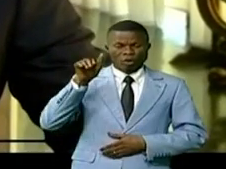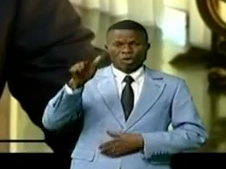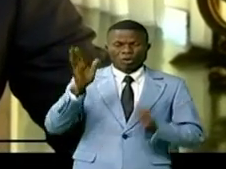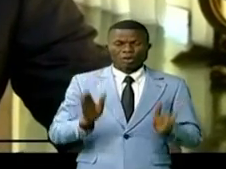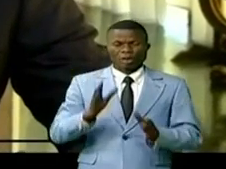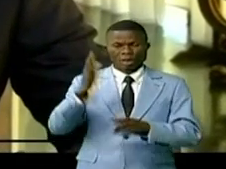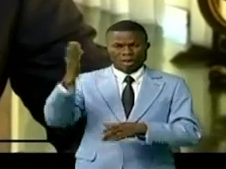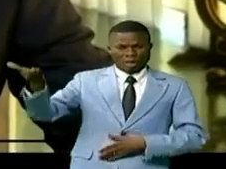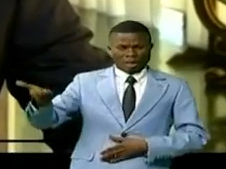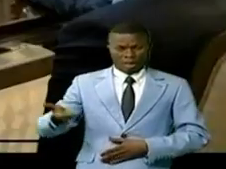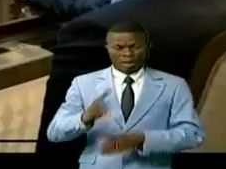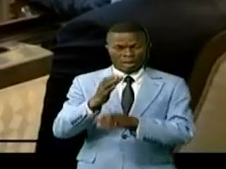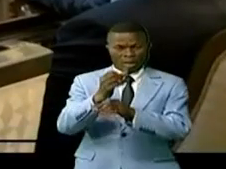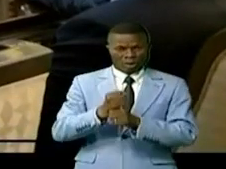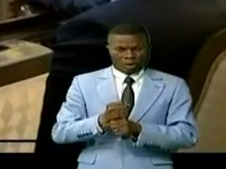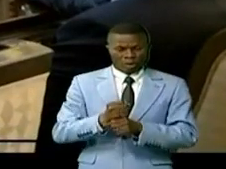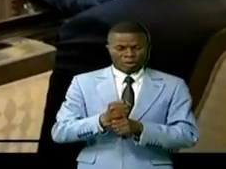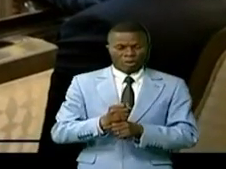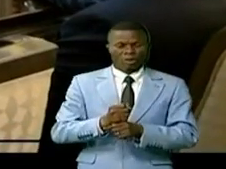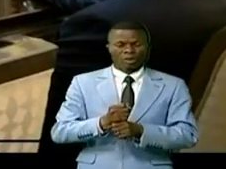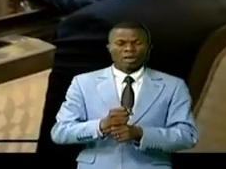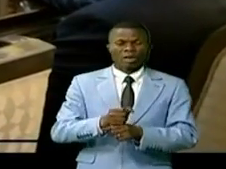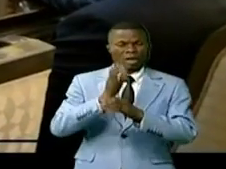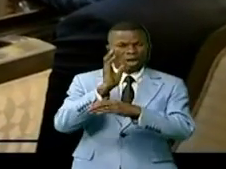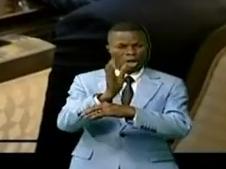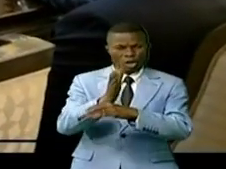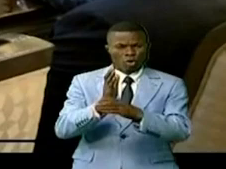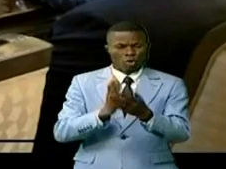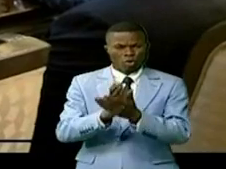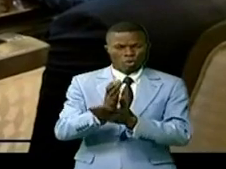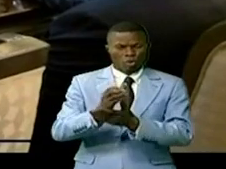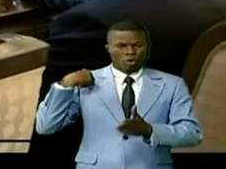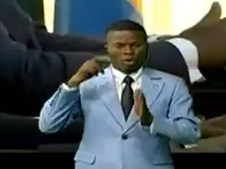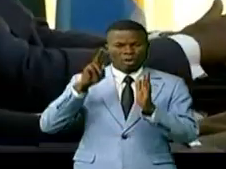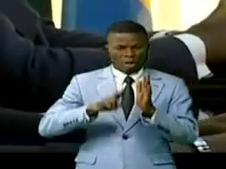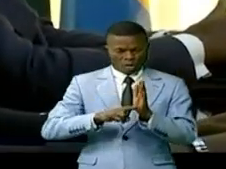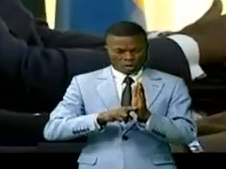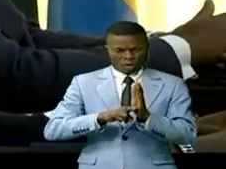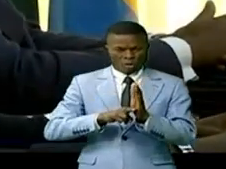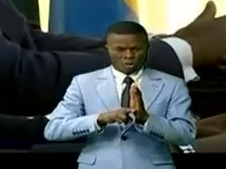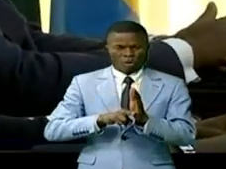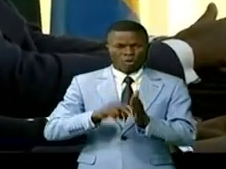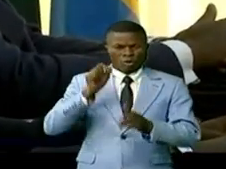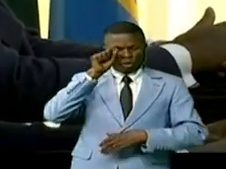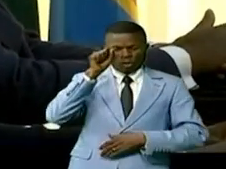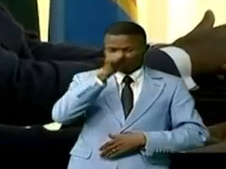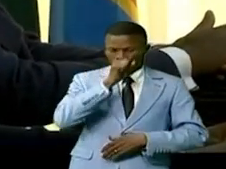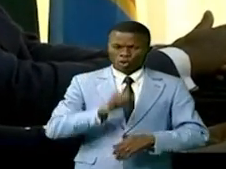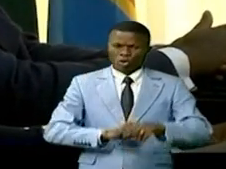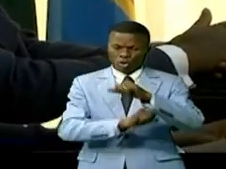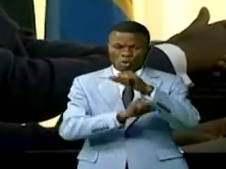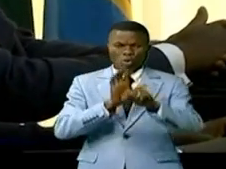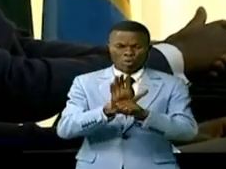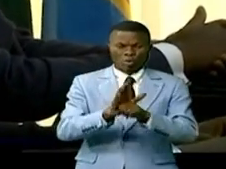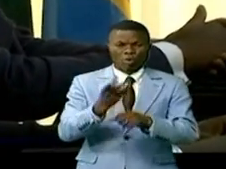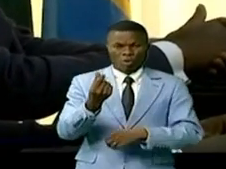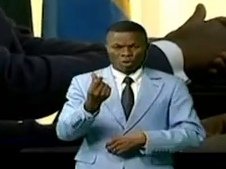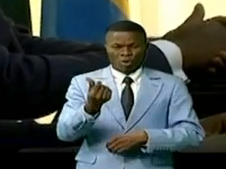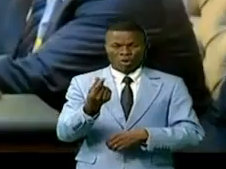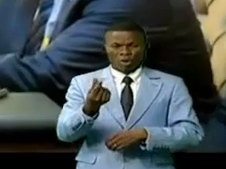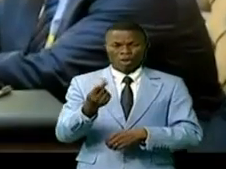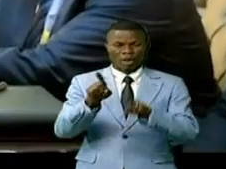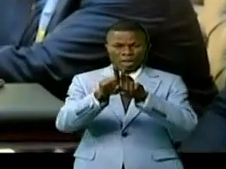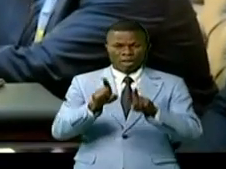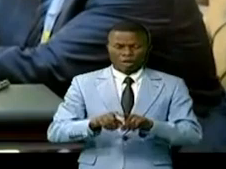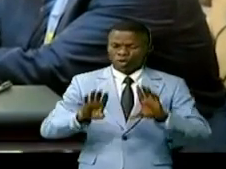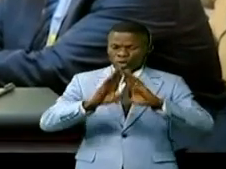reçu du président de la République Félix Tshisekedi et du gouvernement Samalou Kondé un soutien ferme, mais aussi tout